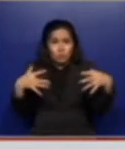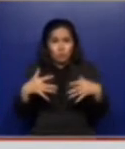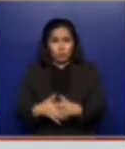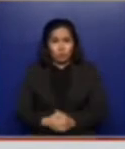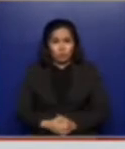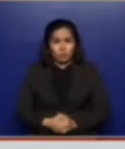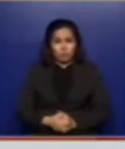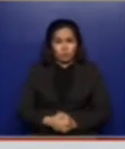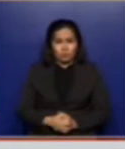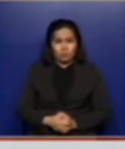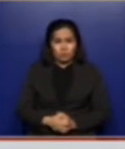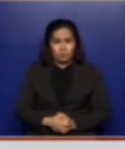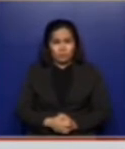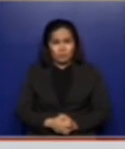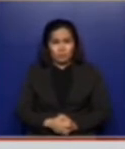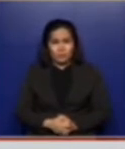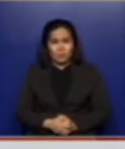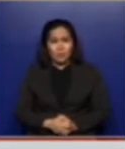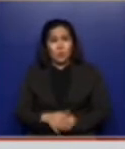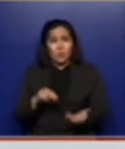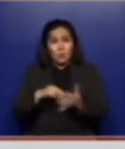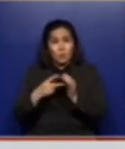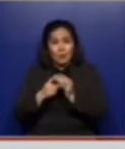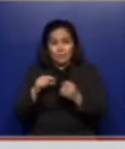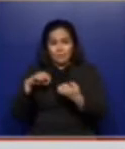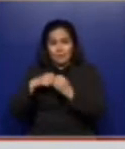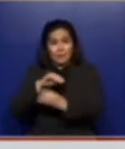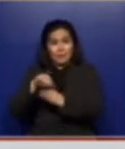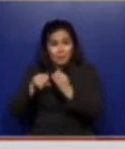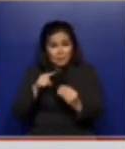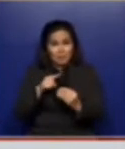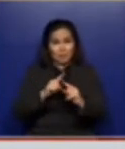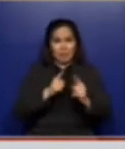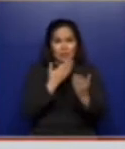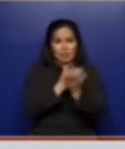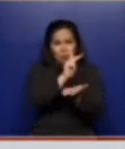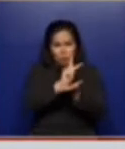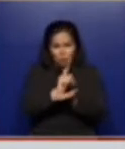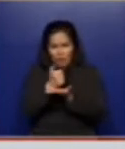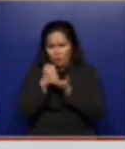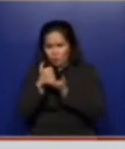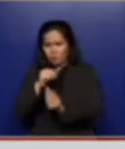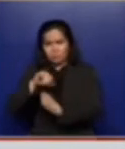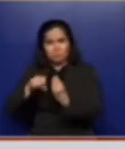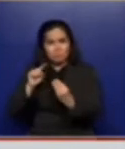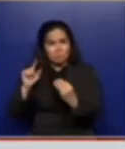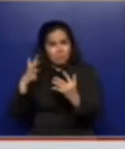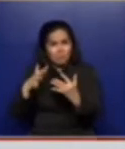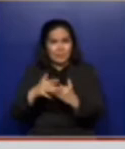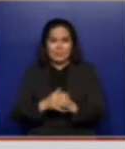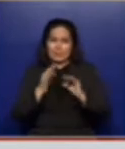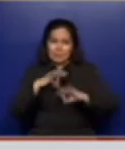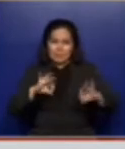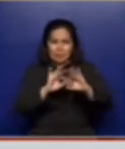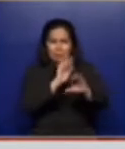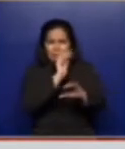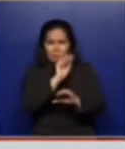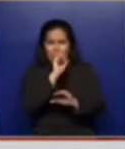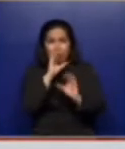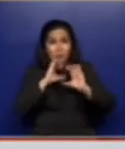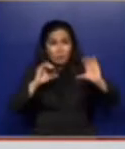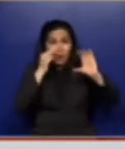ที่คันครับใช้ยาไม่ถูกกับโรคท่านต้องดูสิครับว่าตอนนี้โรคมันคือโรคอ